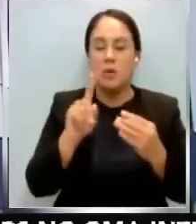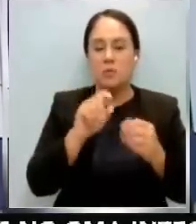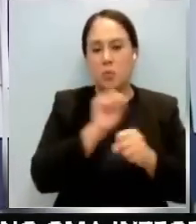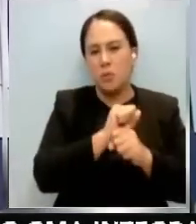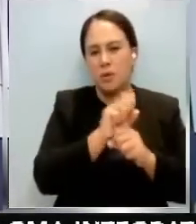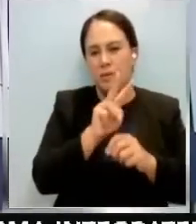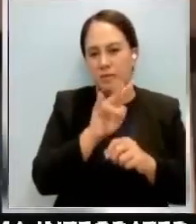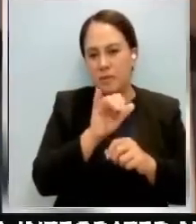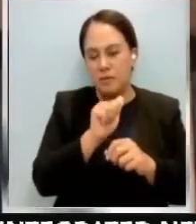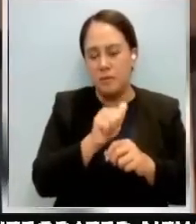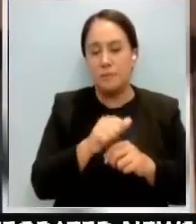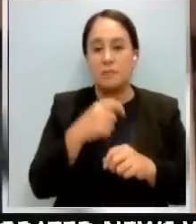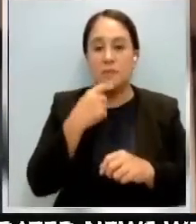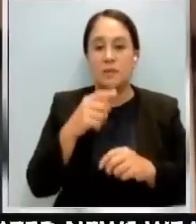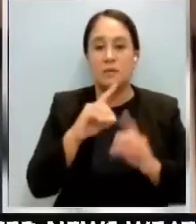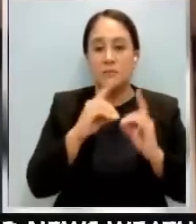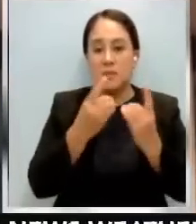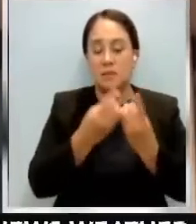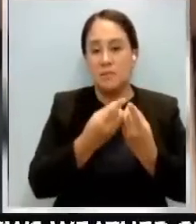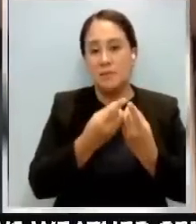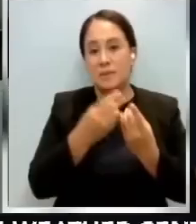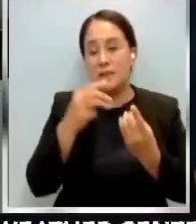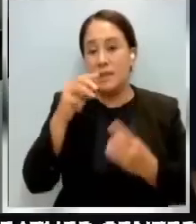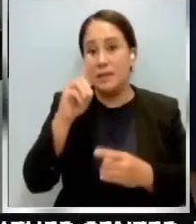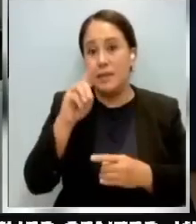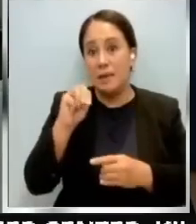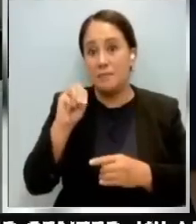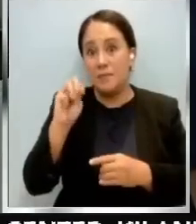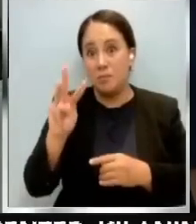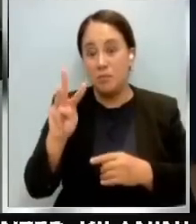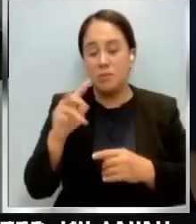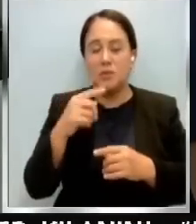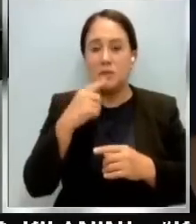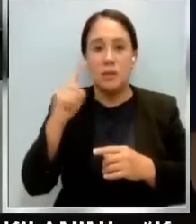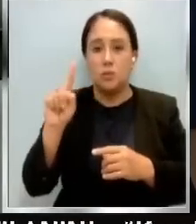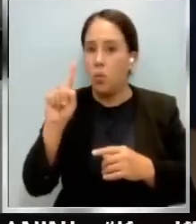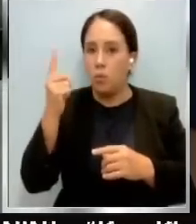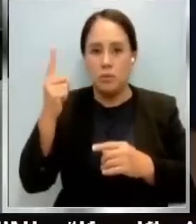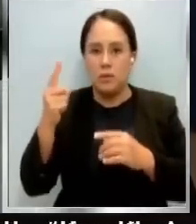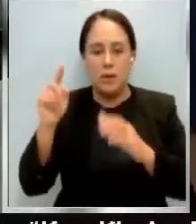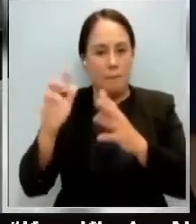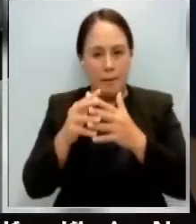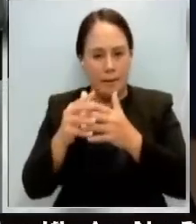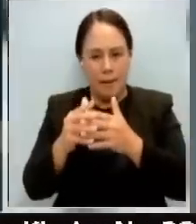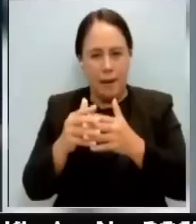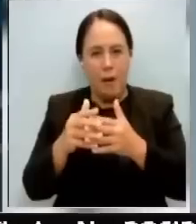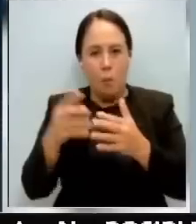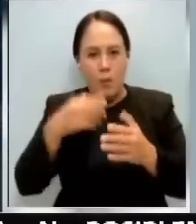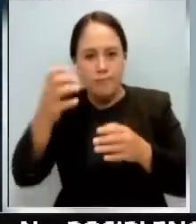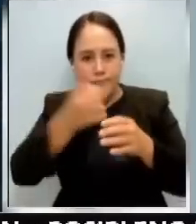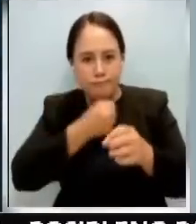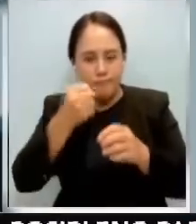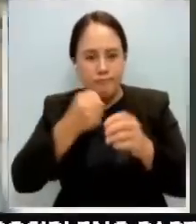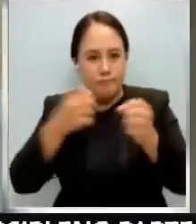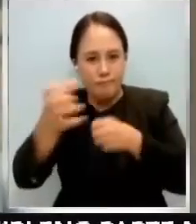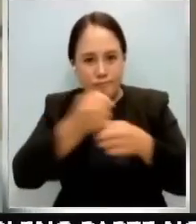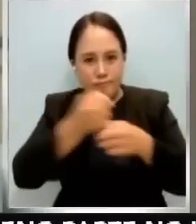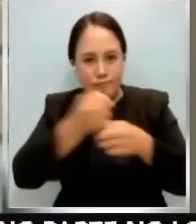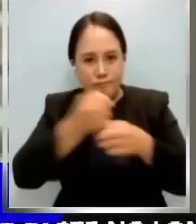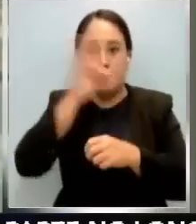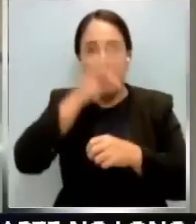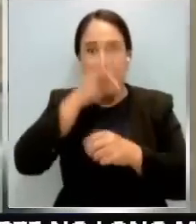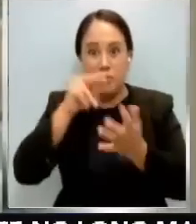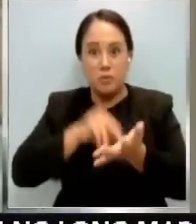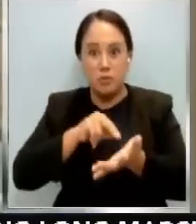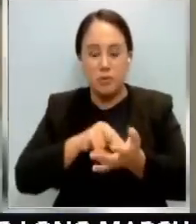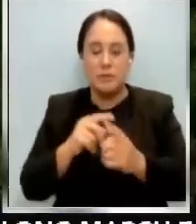of Migrant Workers, hindi lang daw ang Amerika ang agresibo sa pagkuha ng Pinoy nurses. Nagsabi na rin ang Saudi